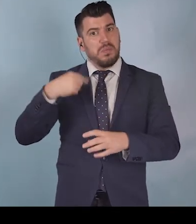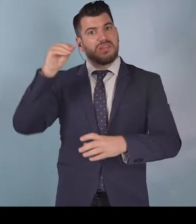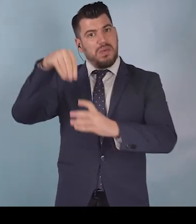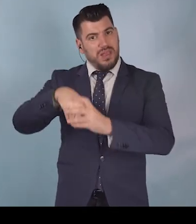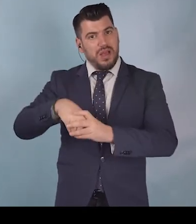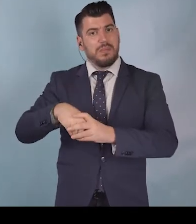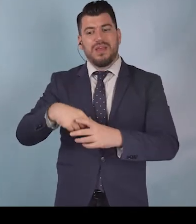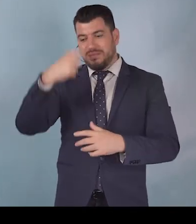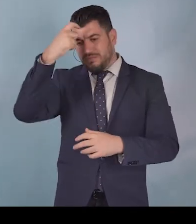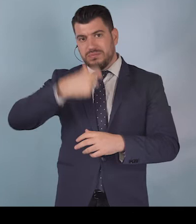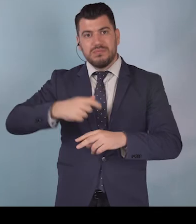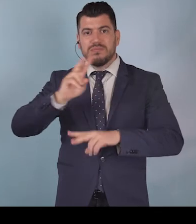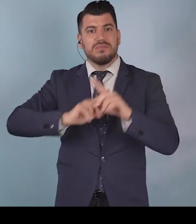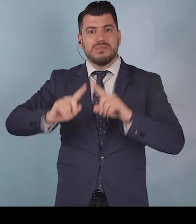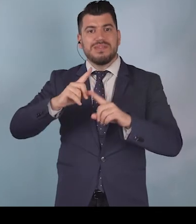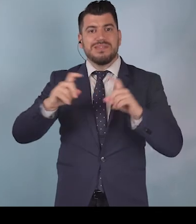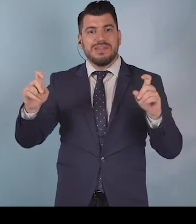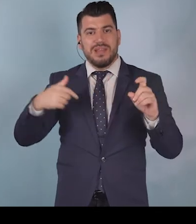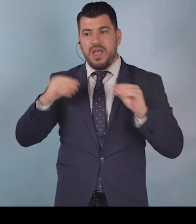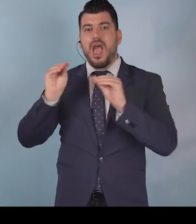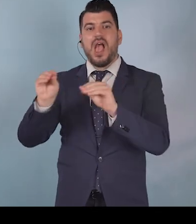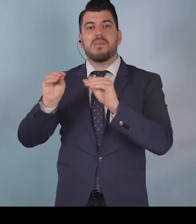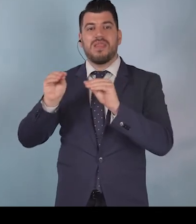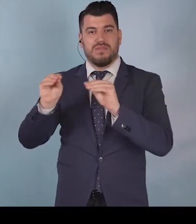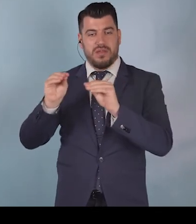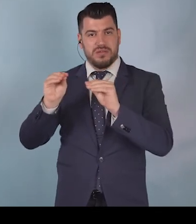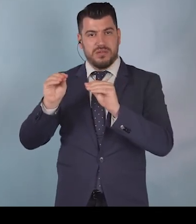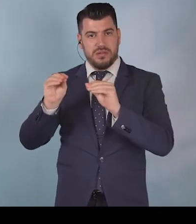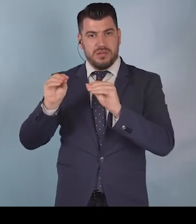εκπαιδεύτριες και εκπαιδευτές, δηλαδή συμμετείχε το ΣΥΔ.